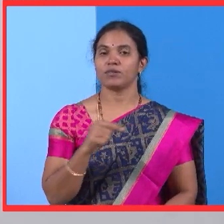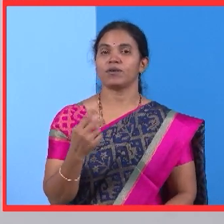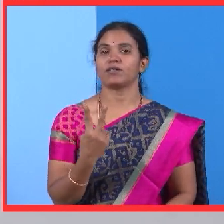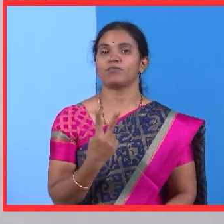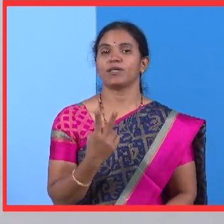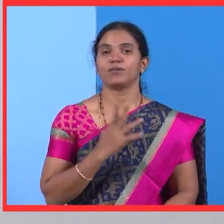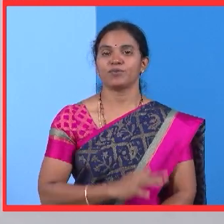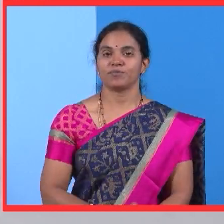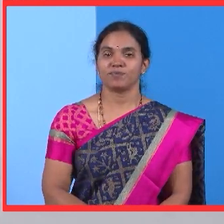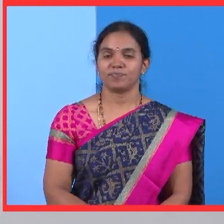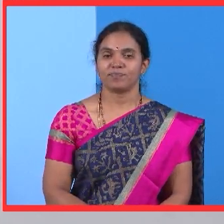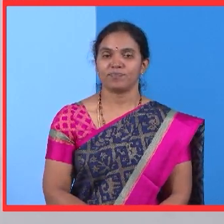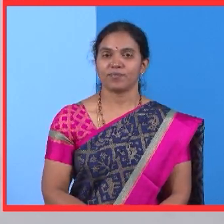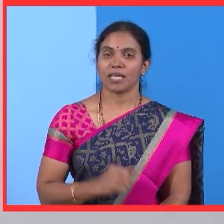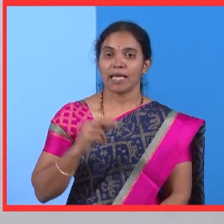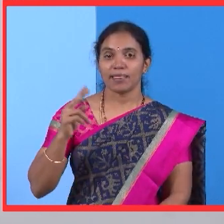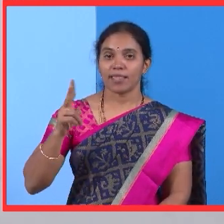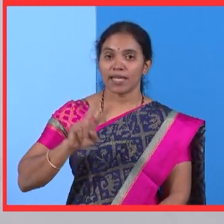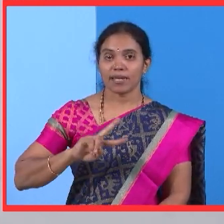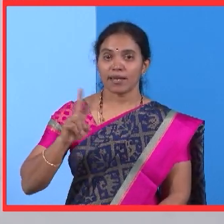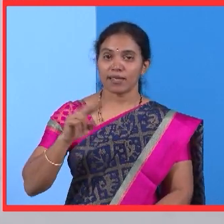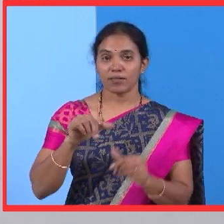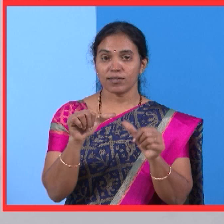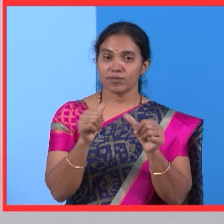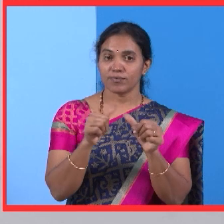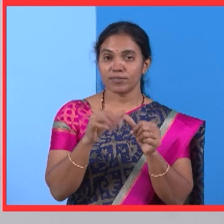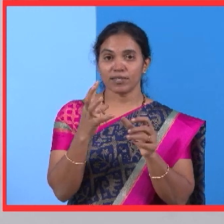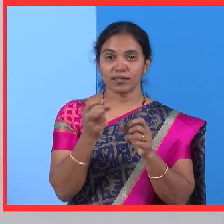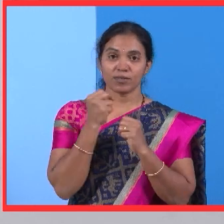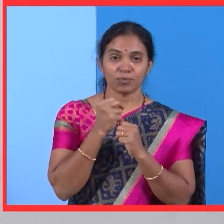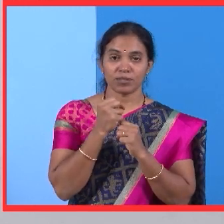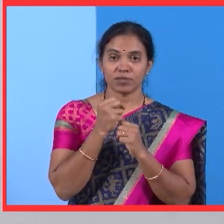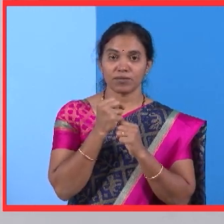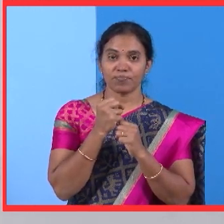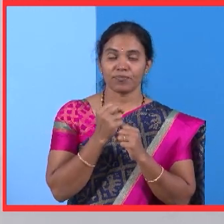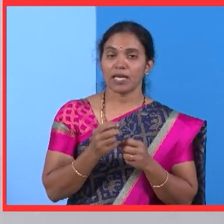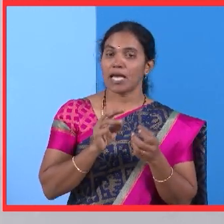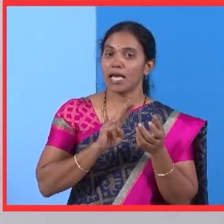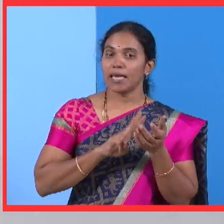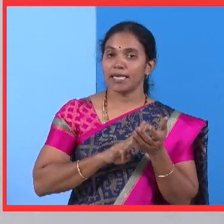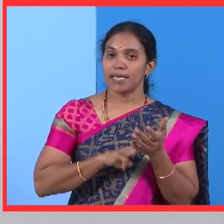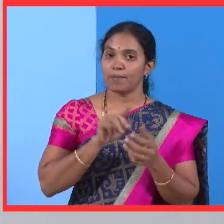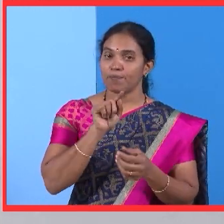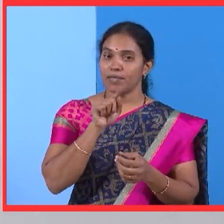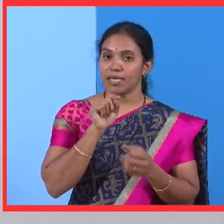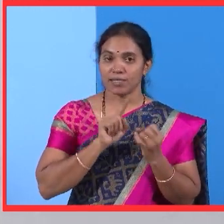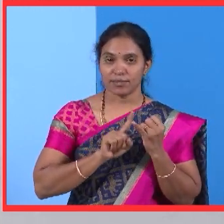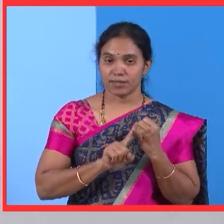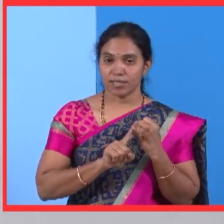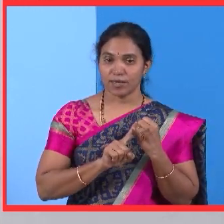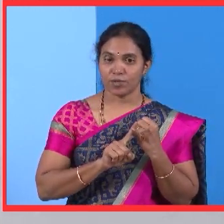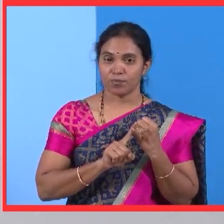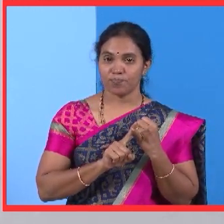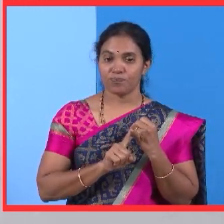ரெண்டு முடிவுகளிலிருந்து நாம் எம் என்ற புள்ளியினுடைய எக்ஸாய தொலைவையும் ஒய்யாய தொலைவையும் கணக்கிடலாம்.